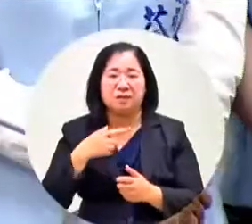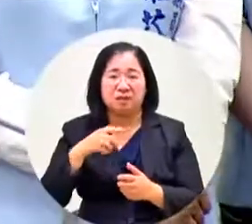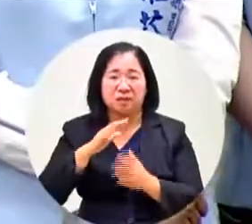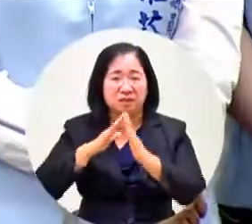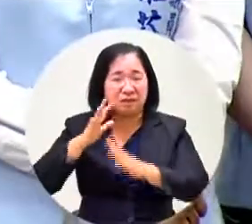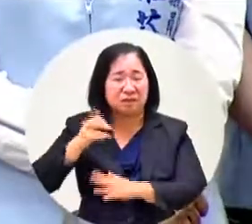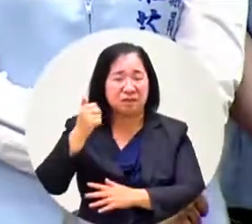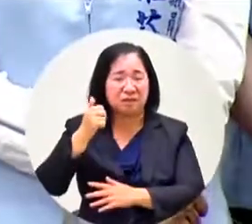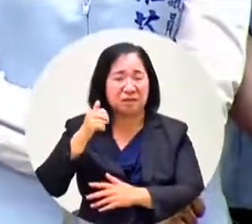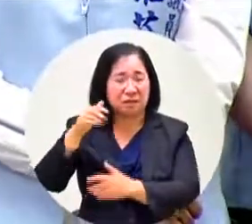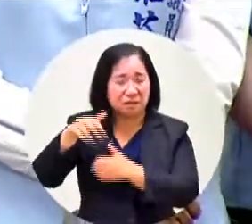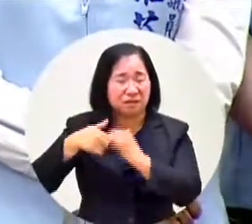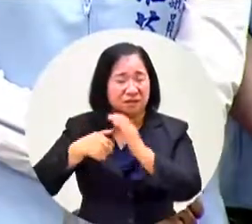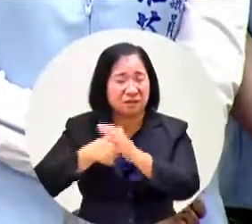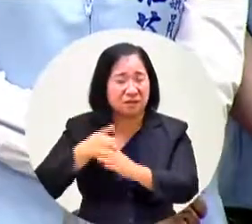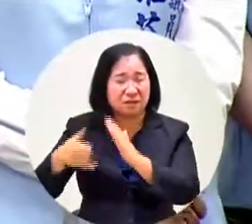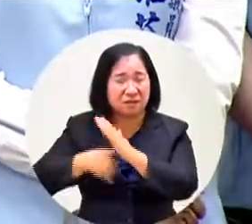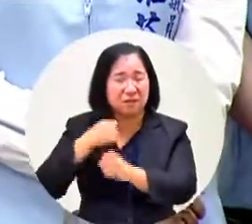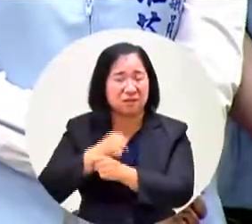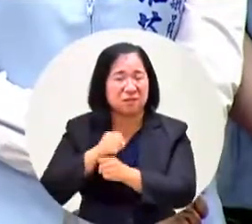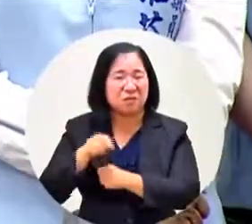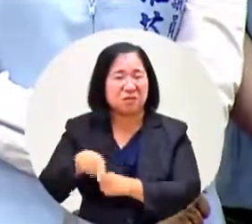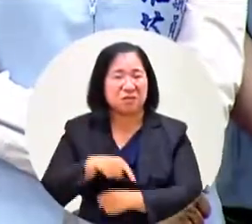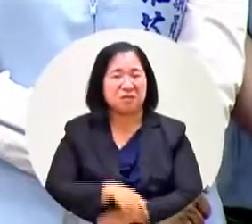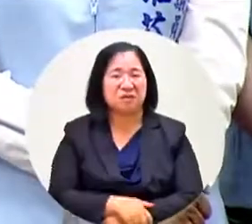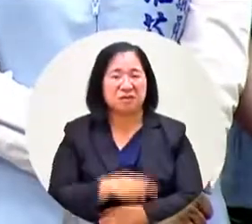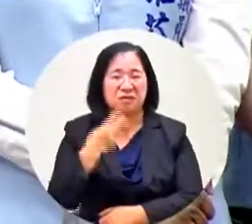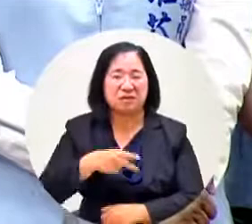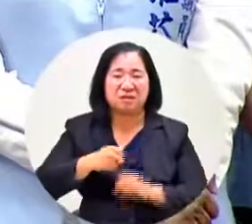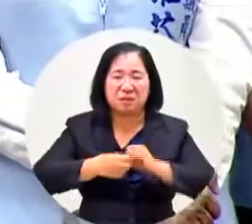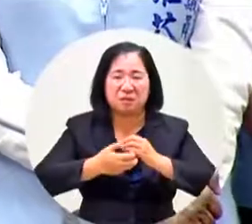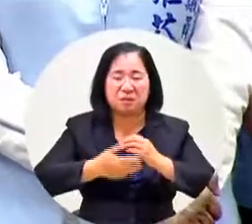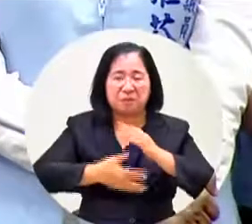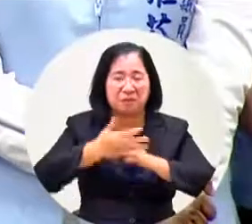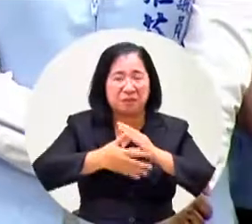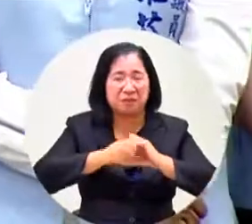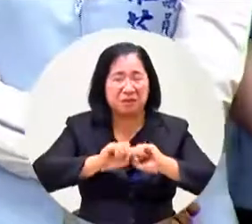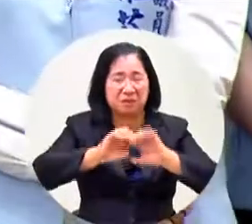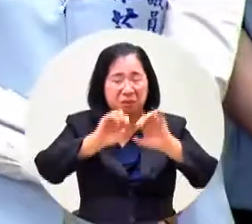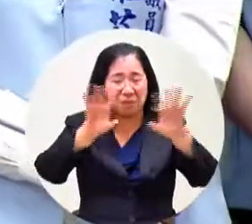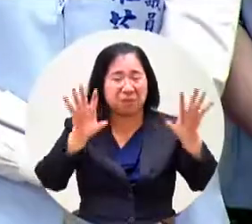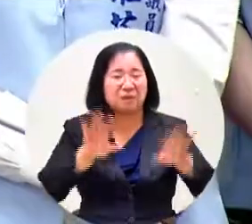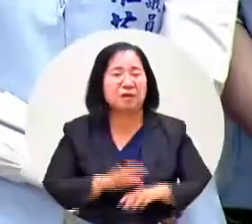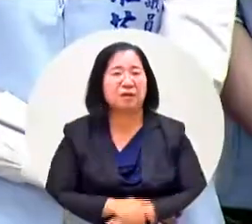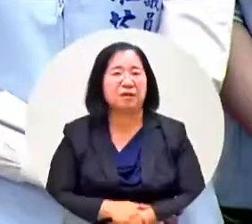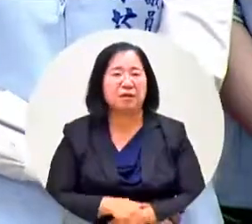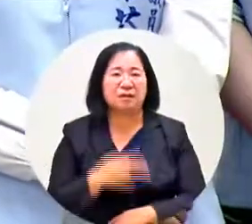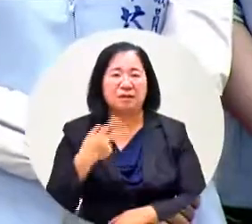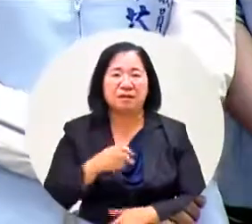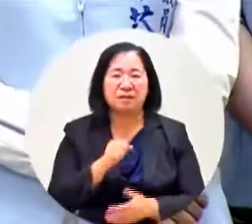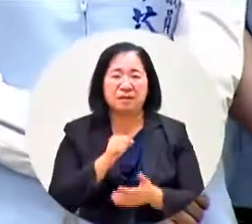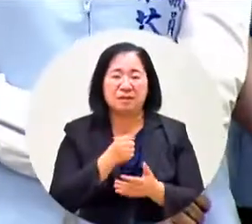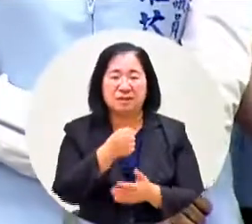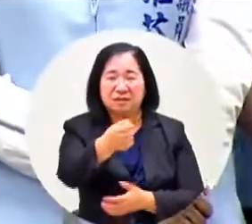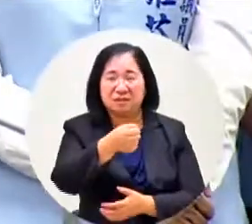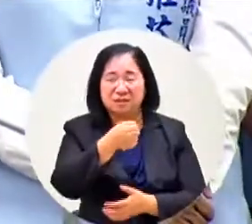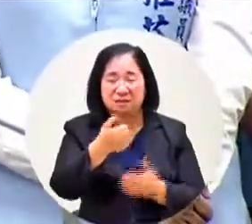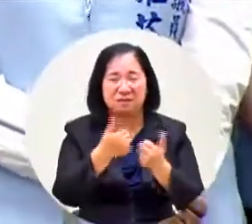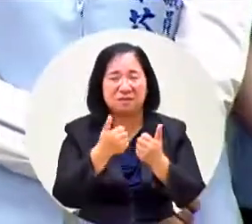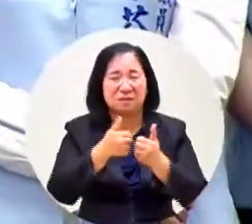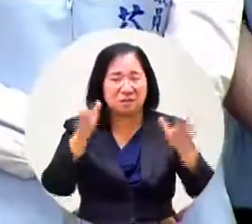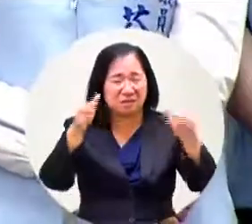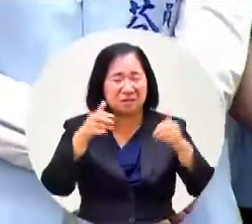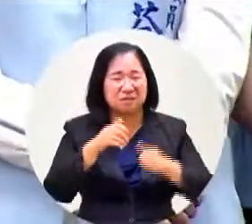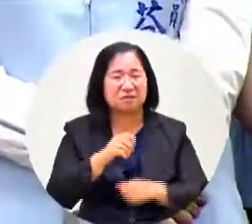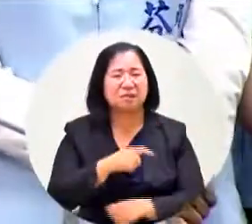阮去晓得什么资料吗？难不成遐有物件有鬼？你惊阮去晓得，甲你晓出来吗？你若唔